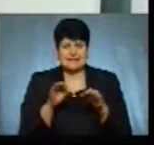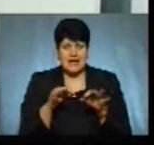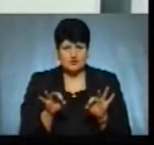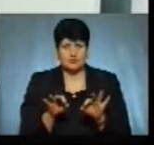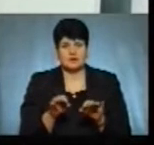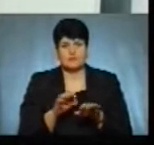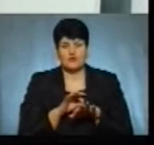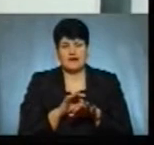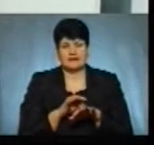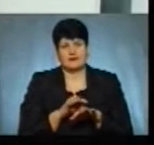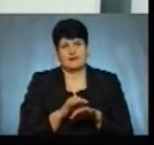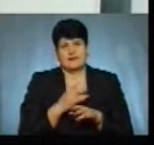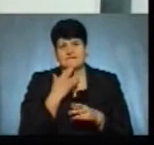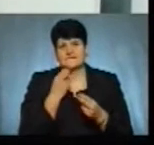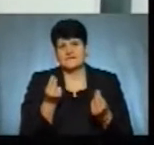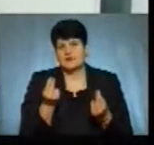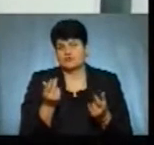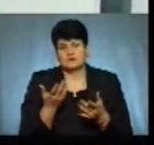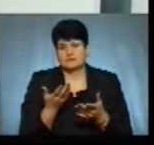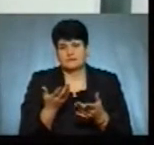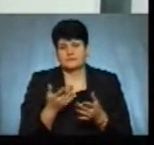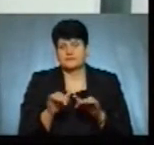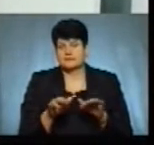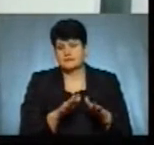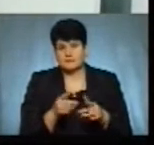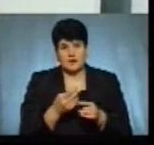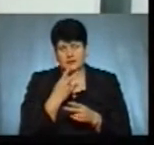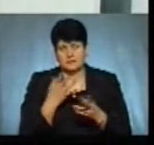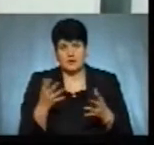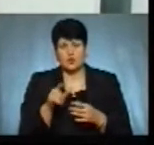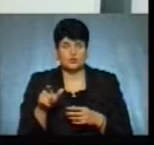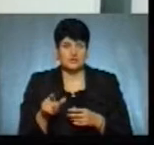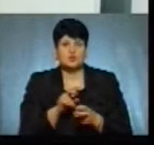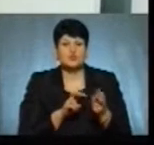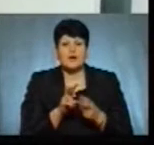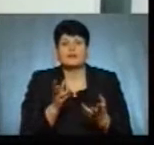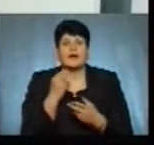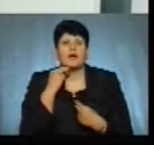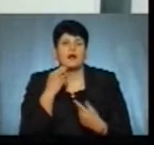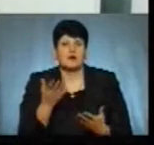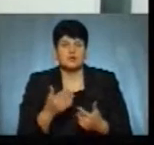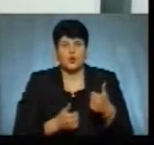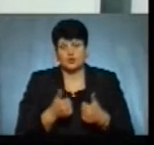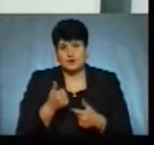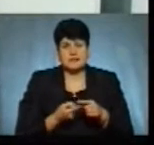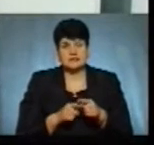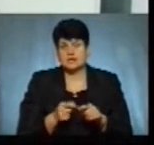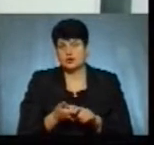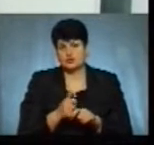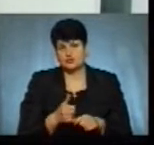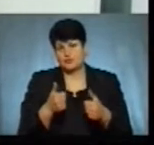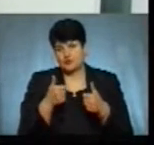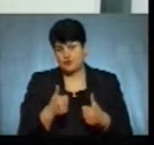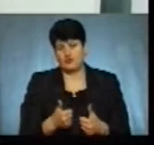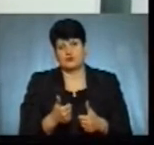операцій? Я великої різниці в цьому не бачу. Люди просто шукають там, де в них кращі курси. Конкуренція – це дуже хороша річ в ринковій